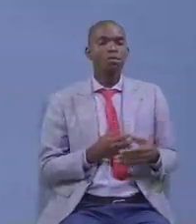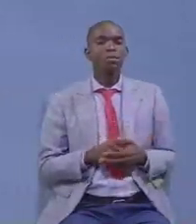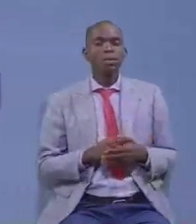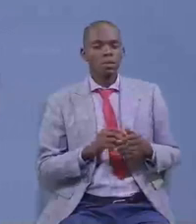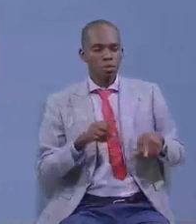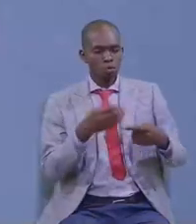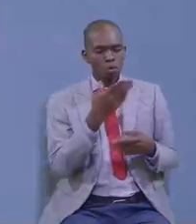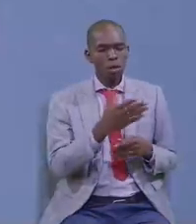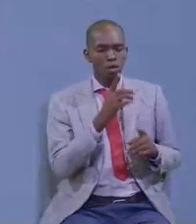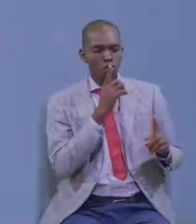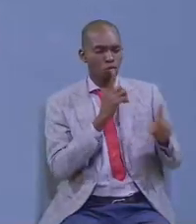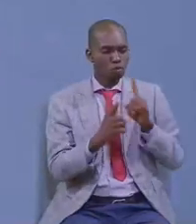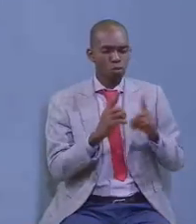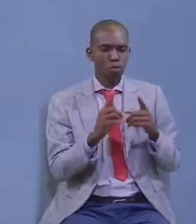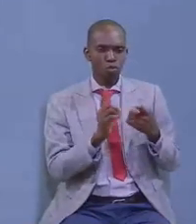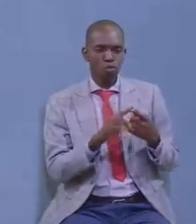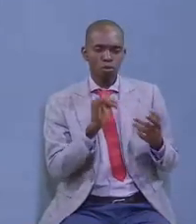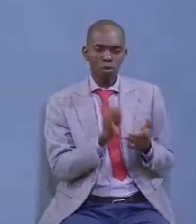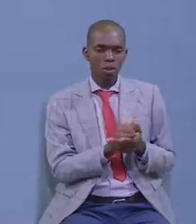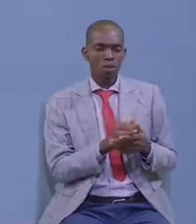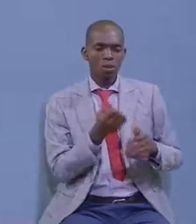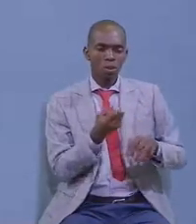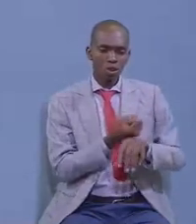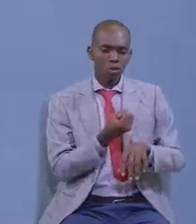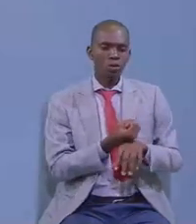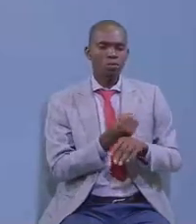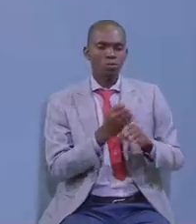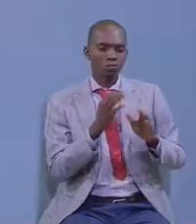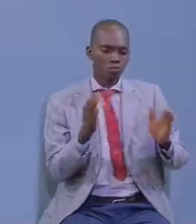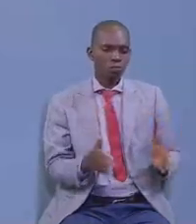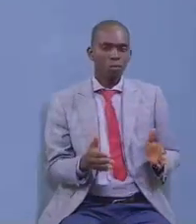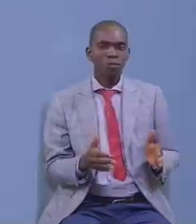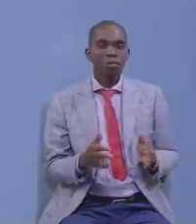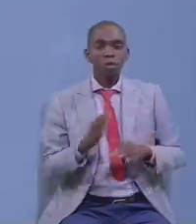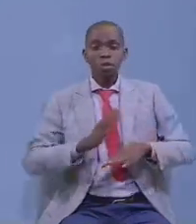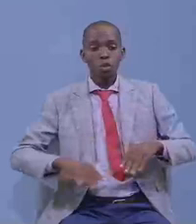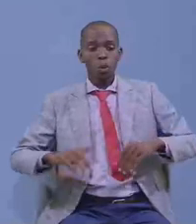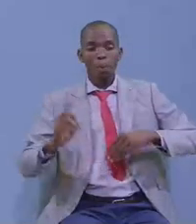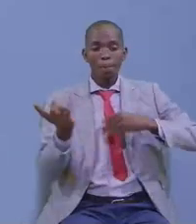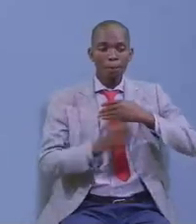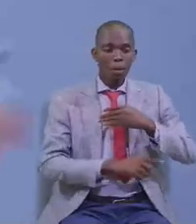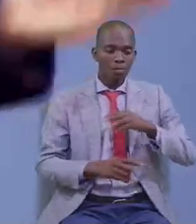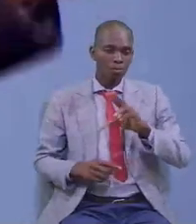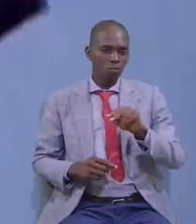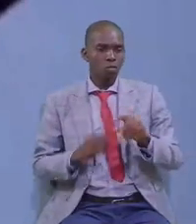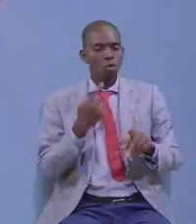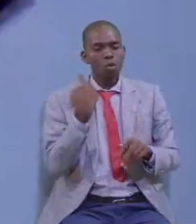Parle. Ne frappe pas. Parle au rocher. Et ne frappe